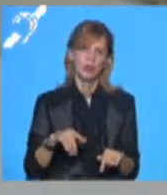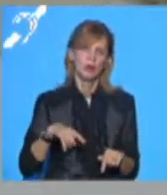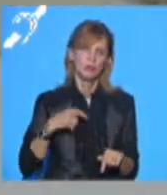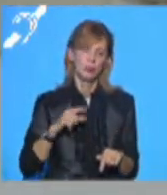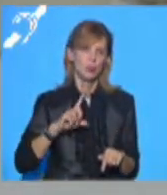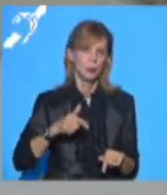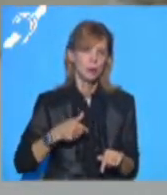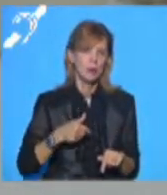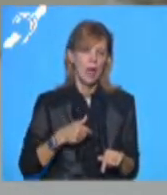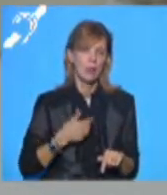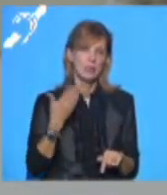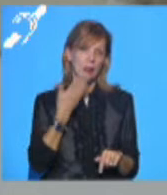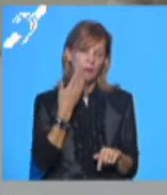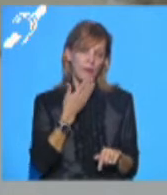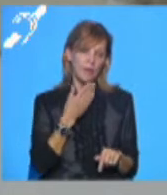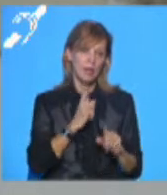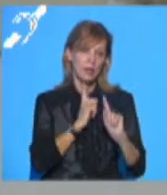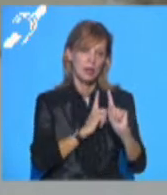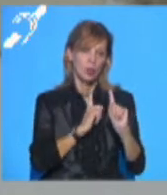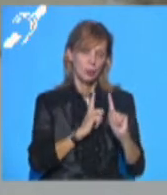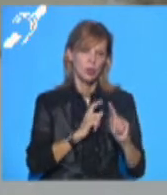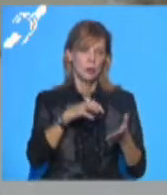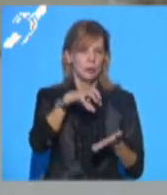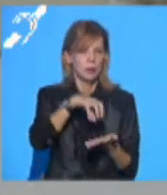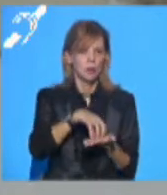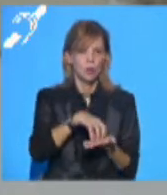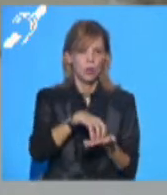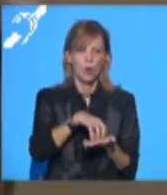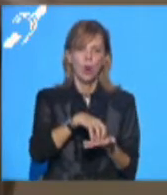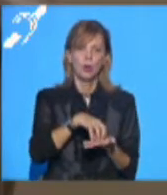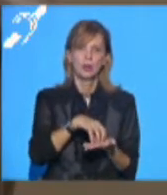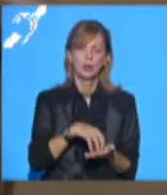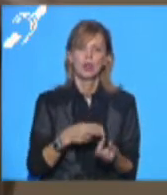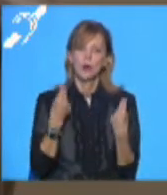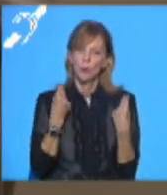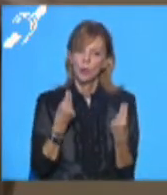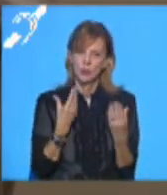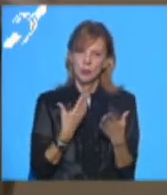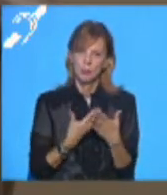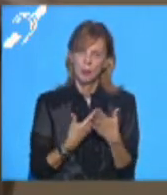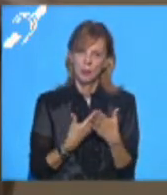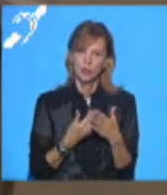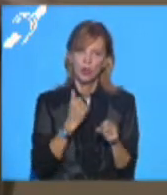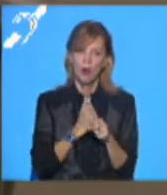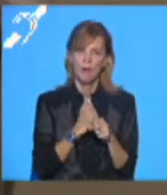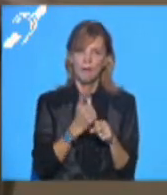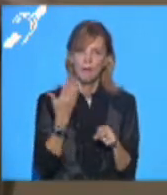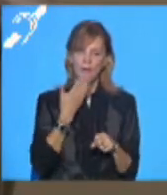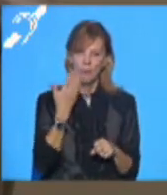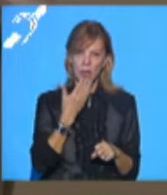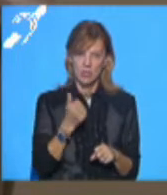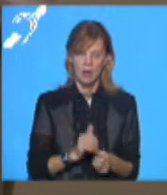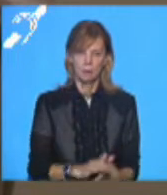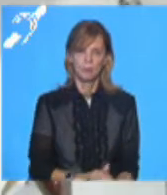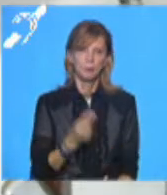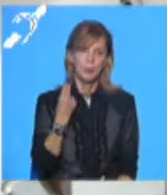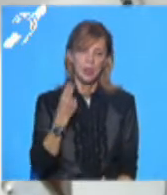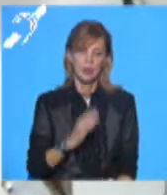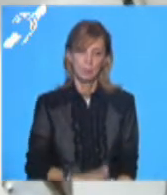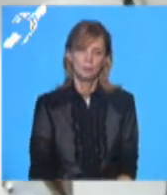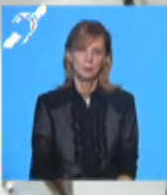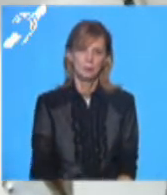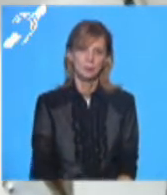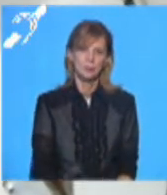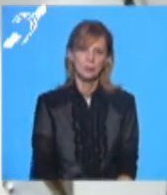putea să-și desfășoare activitatea într-un mediu propice pentru a putea studia și a avea